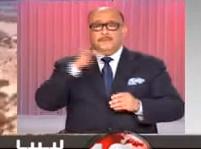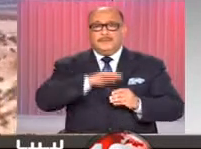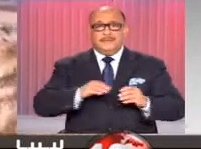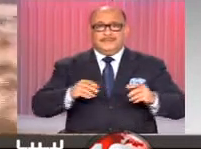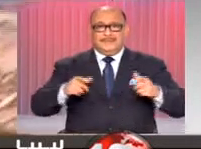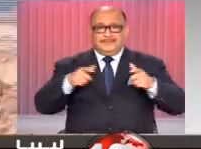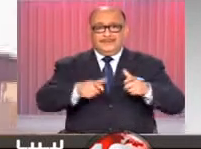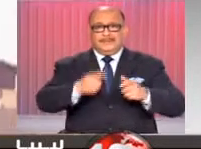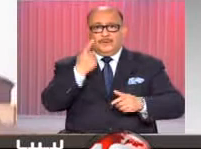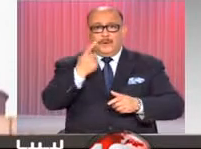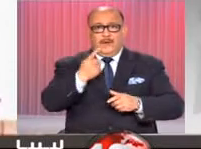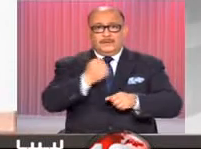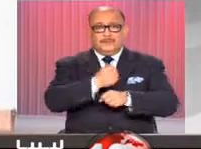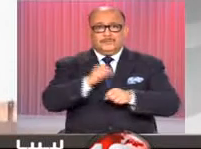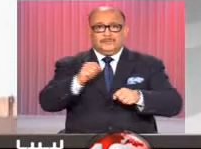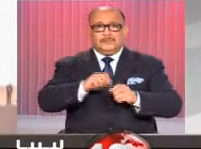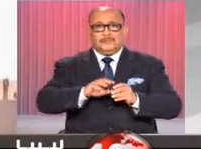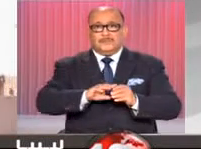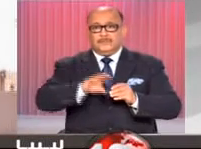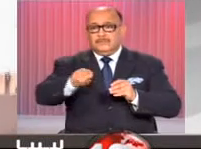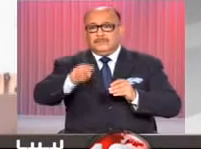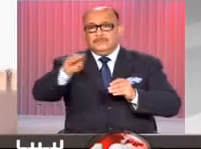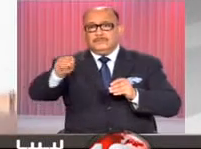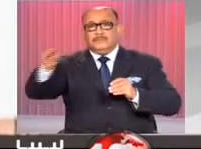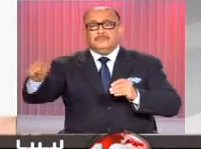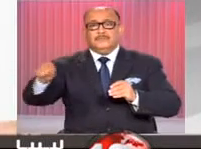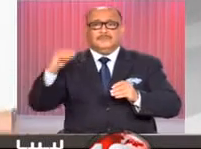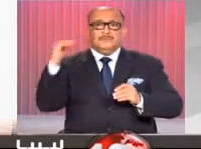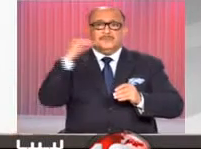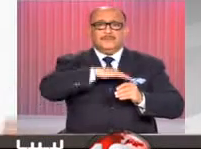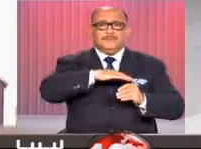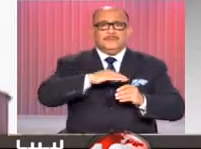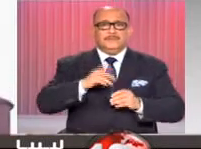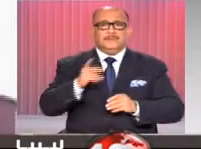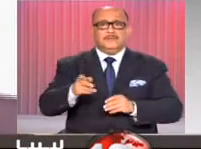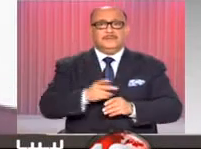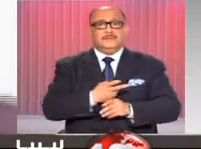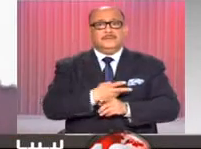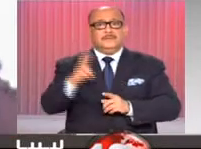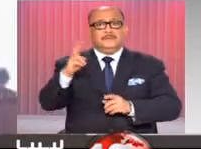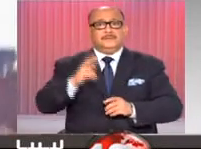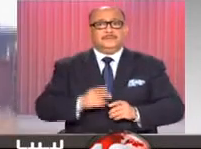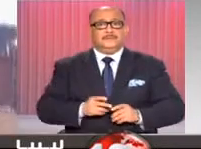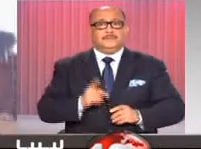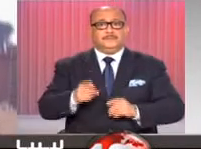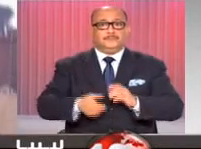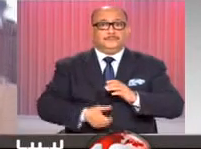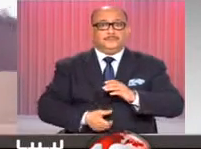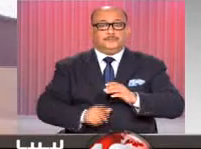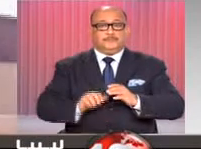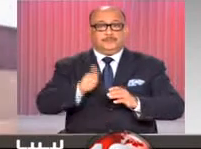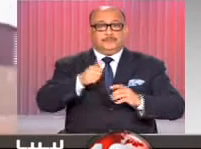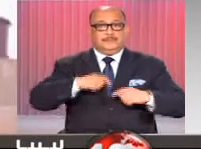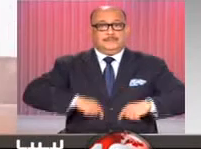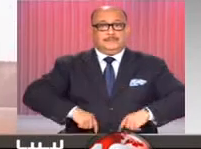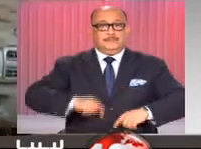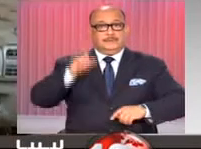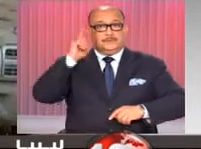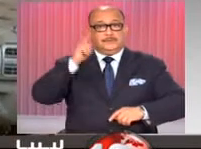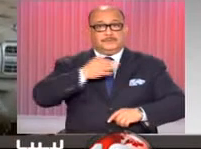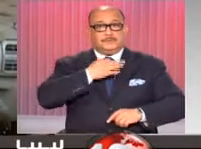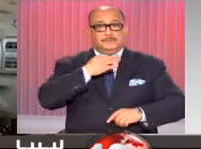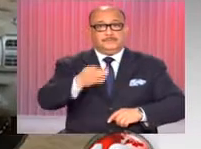المجاورة دفع الحكومة الليبية المعترف بها دوليا برئاسة رئيس الوزراء عبد الله الثني إلى طلب